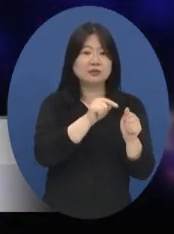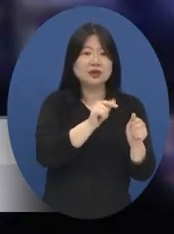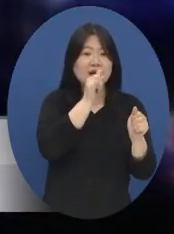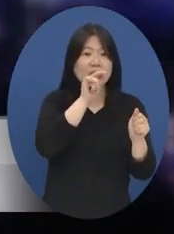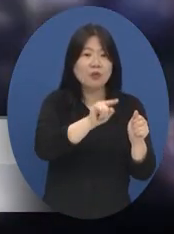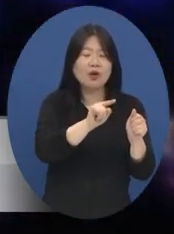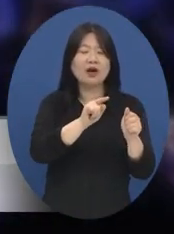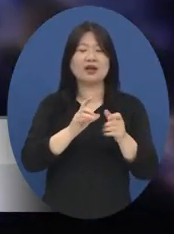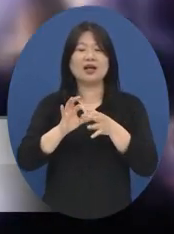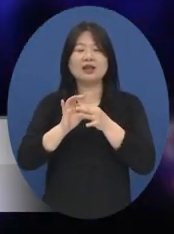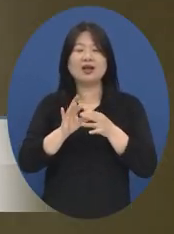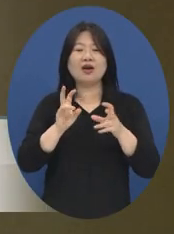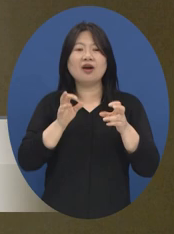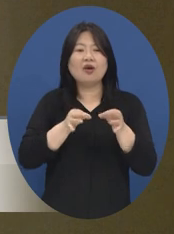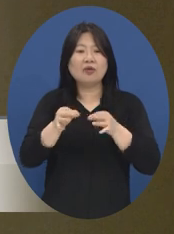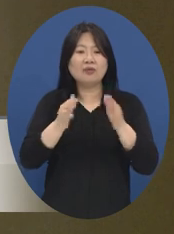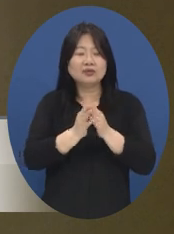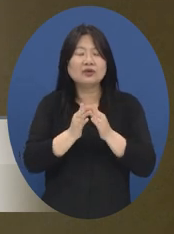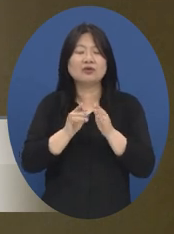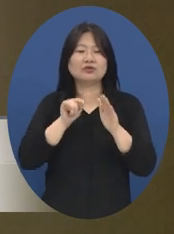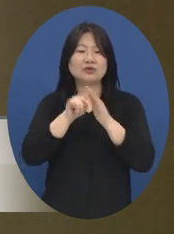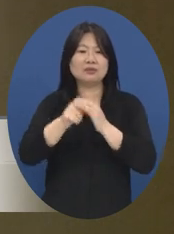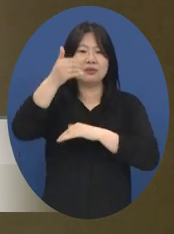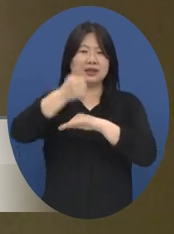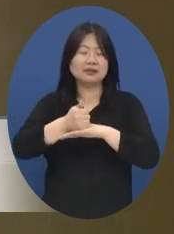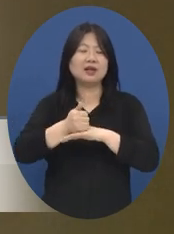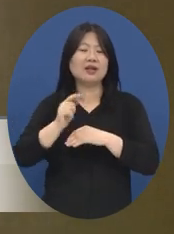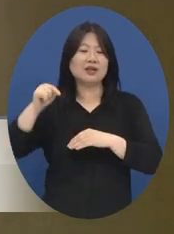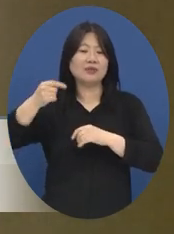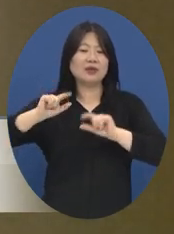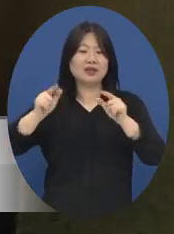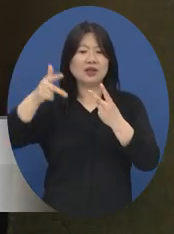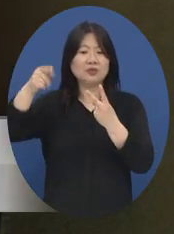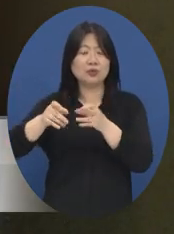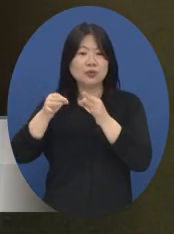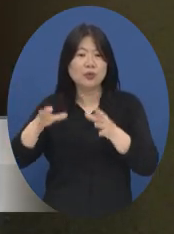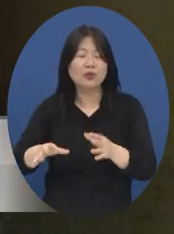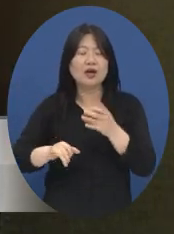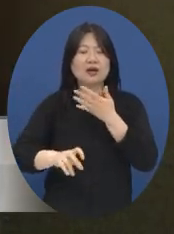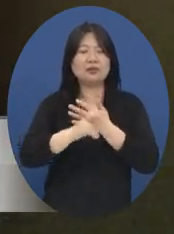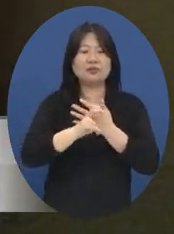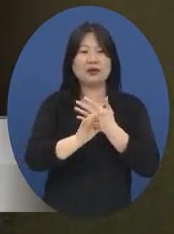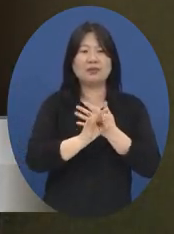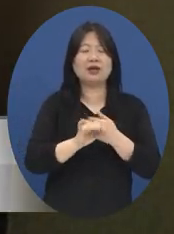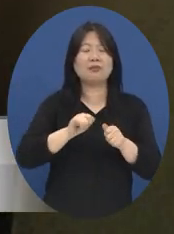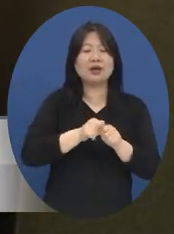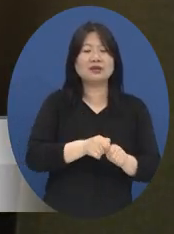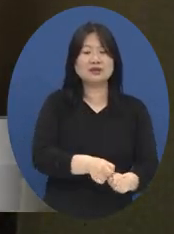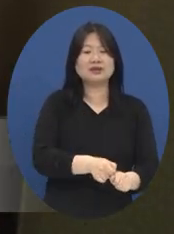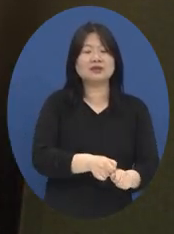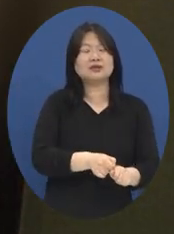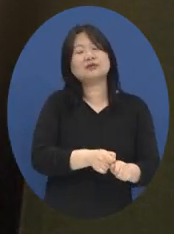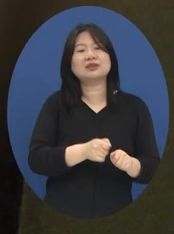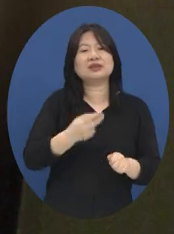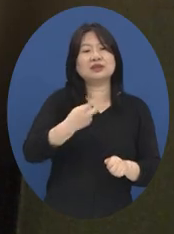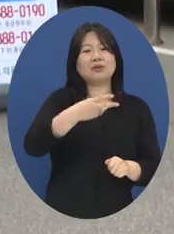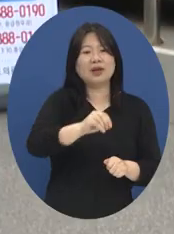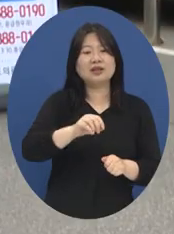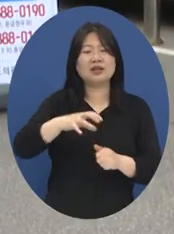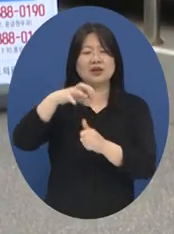다음 날부터 최대 2주간 시행되며 위반 시 최고 징역 2년 또는 벌금 2천만 원에 처해질 수